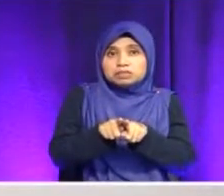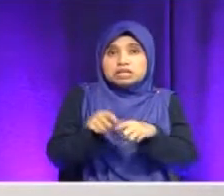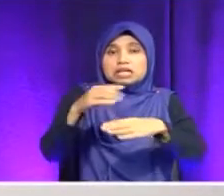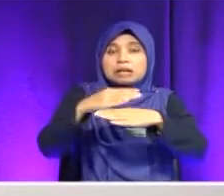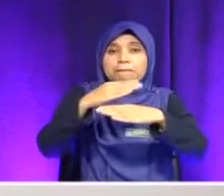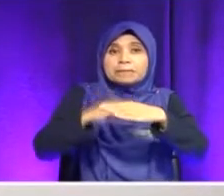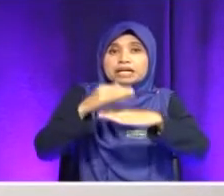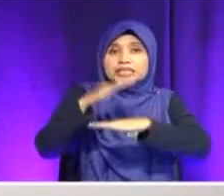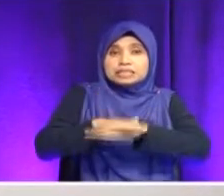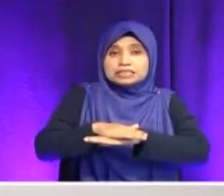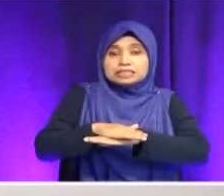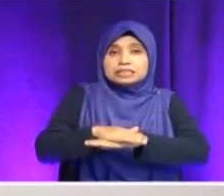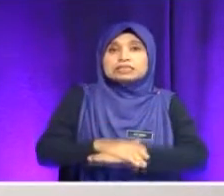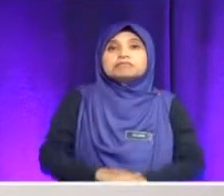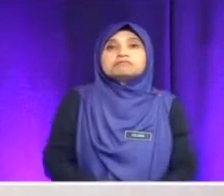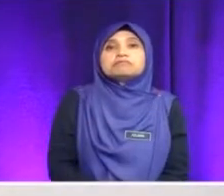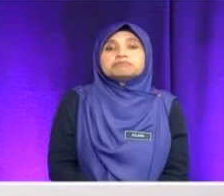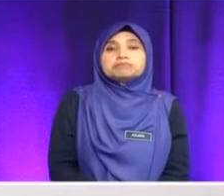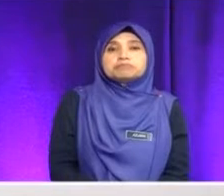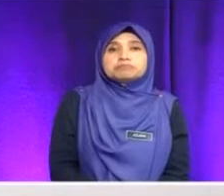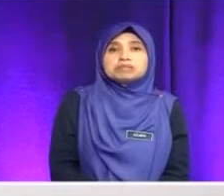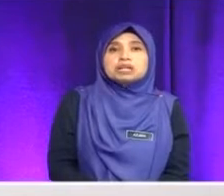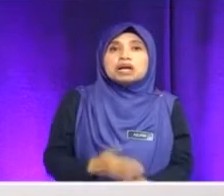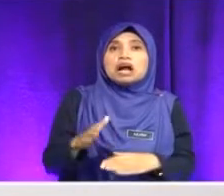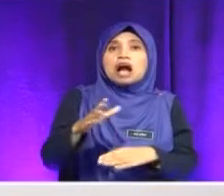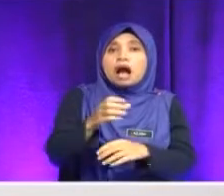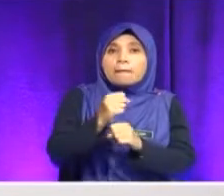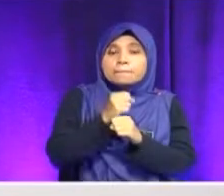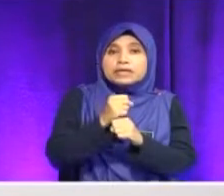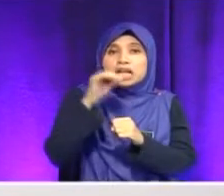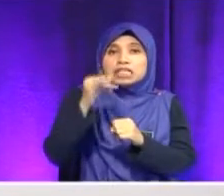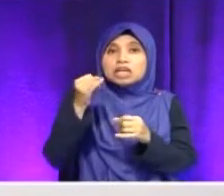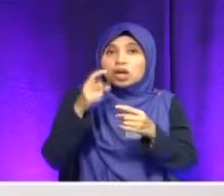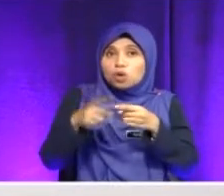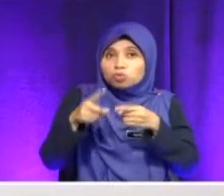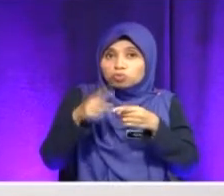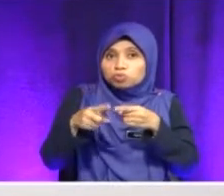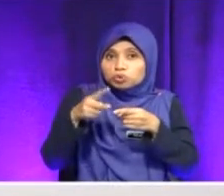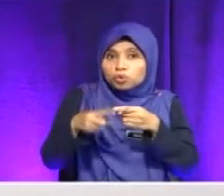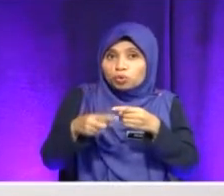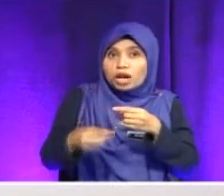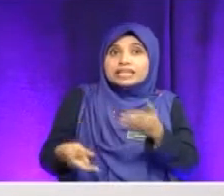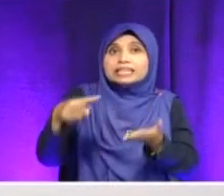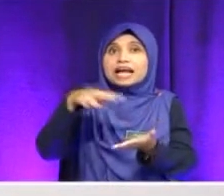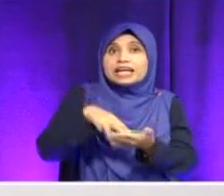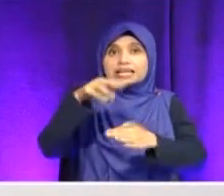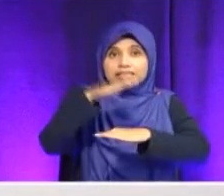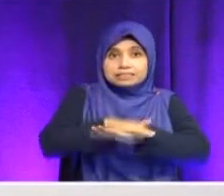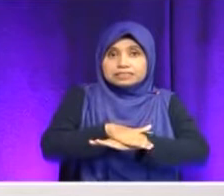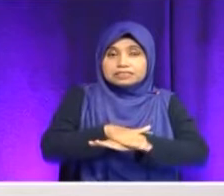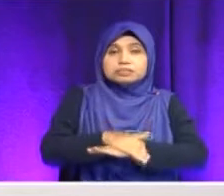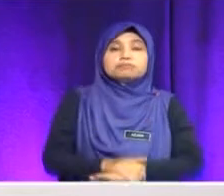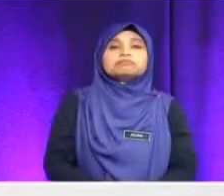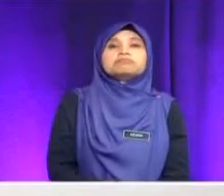pastikan Samalah Oke kemudian ambil yang hujan nih naikkan ke ke atas jual